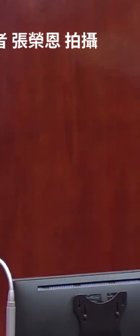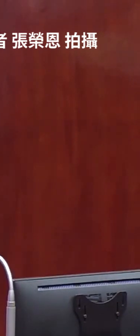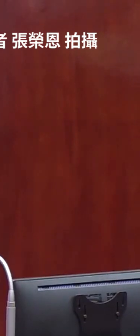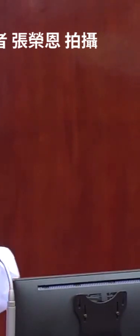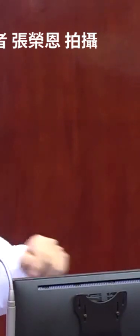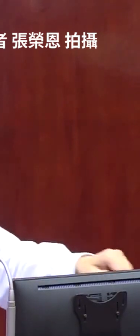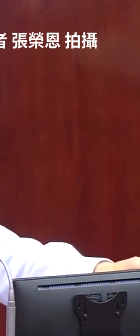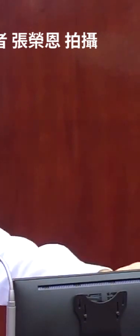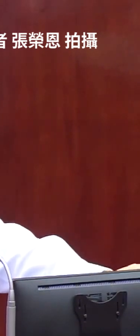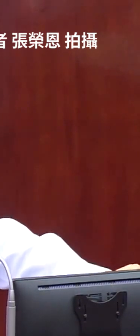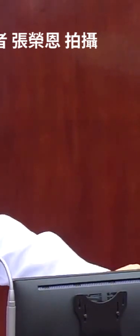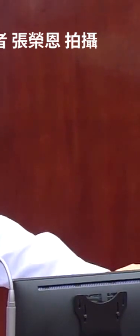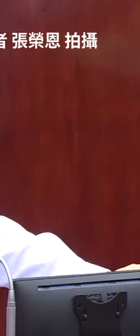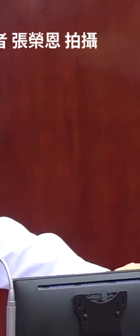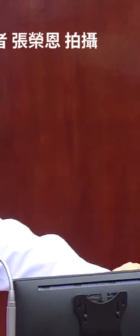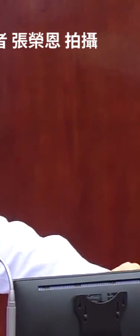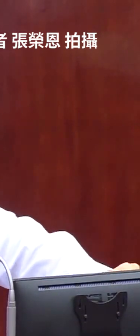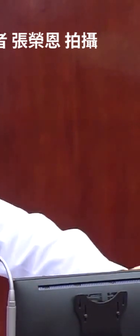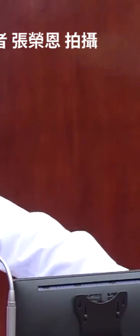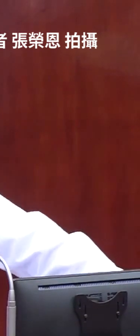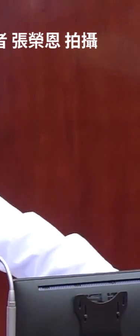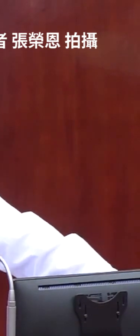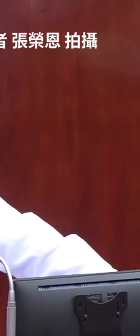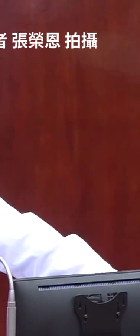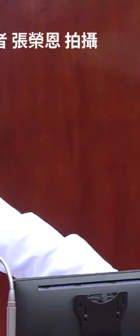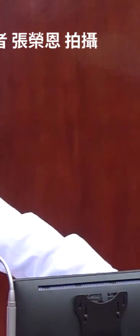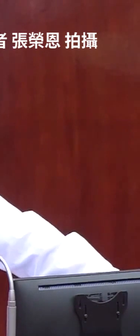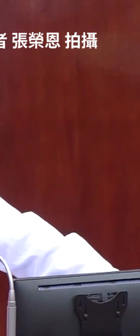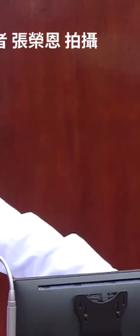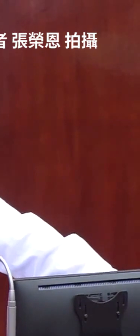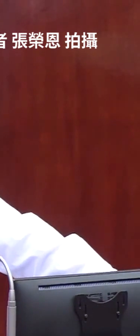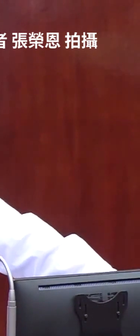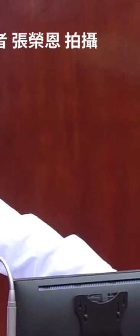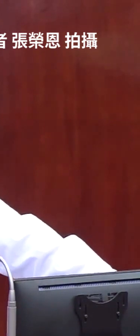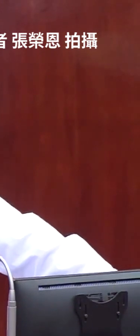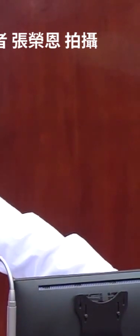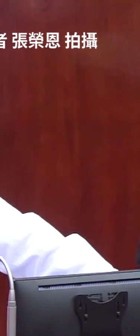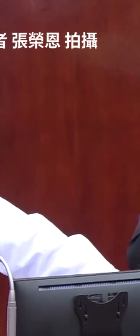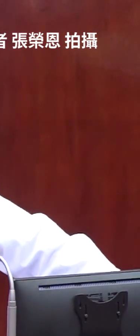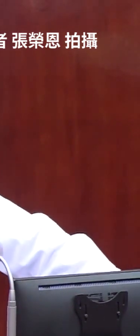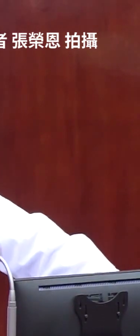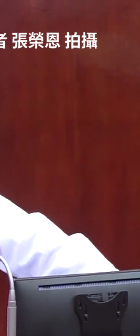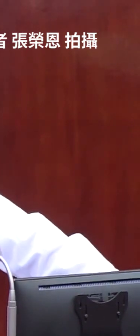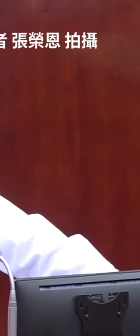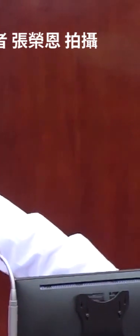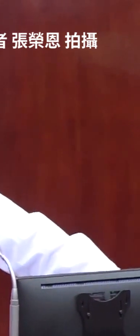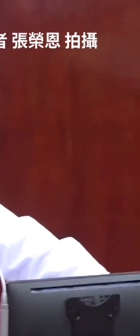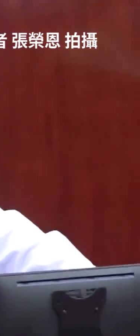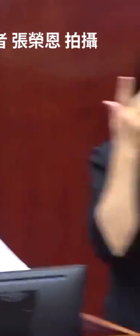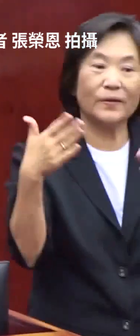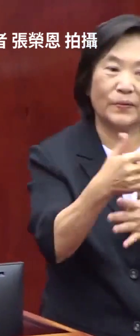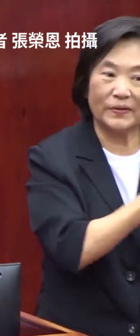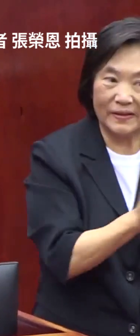市场，我们目前正在兴建当中的有环南市场、成功市场、南门市场、北投市场跟低果菜市场跟